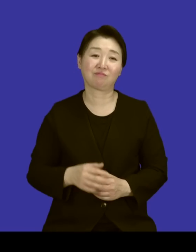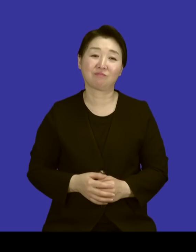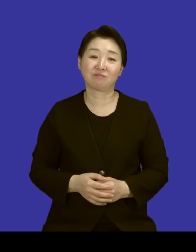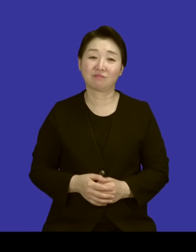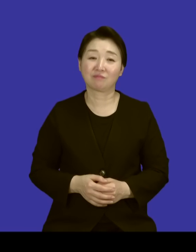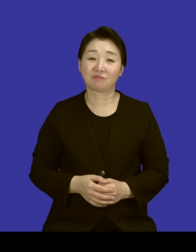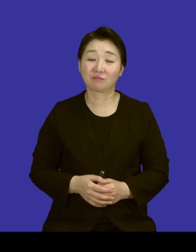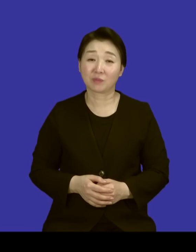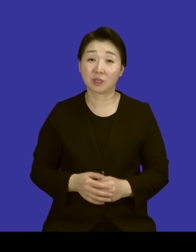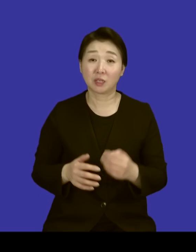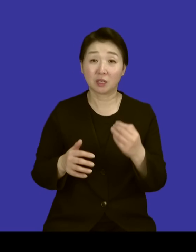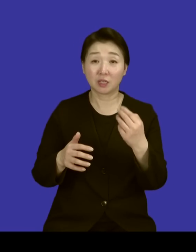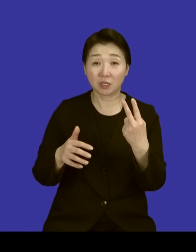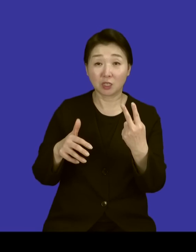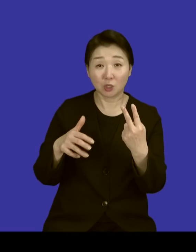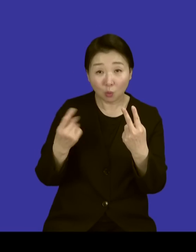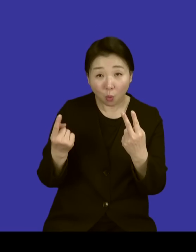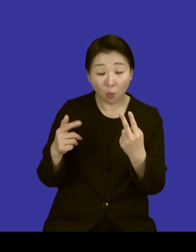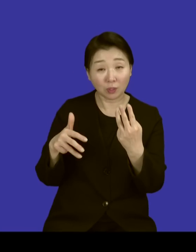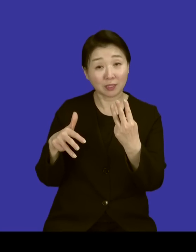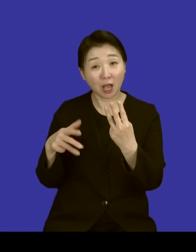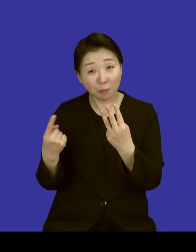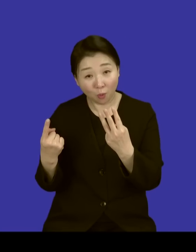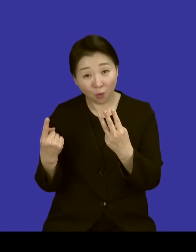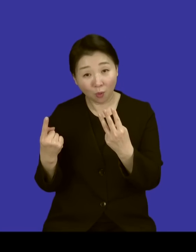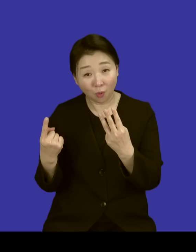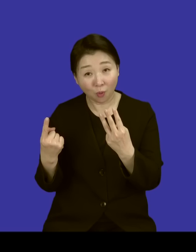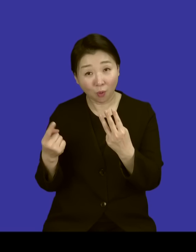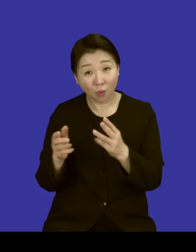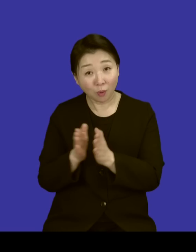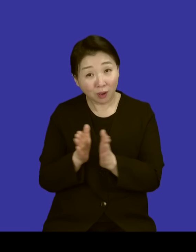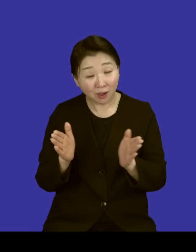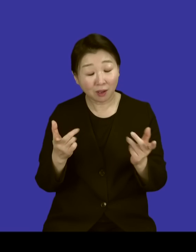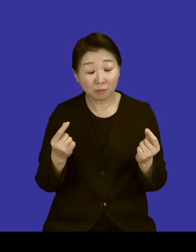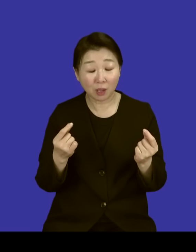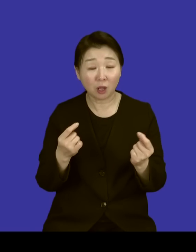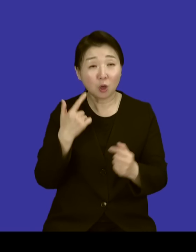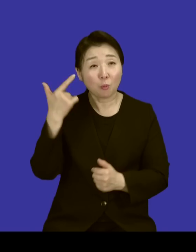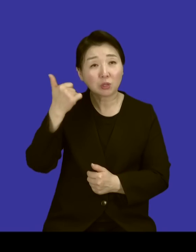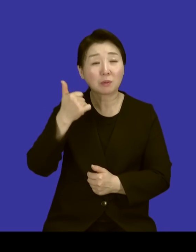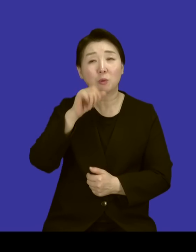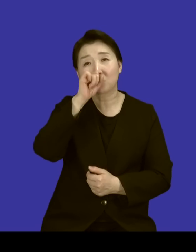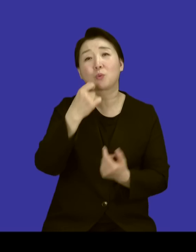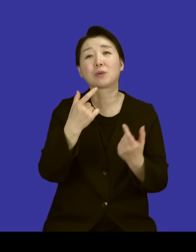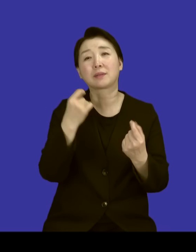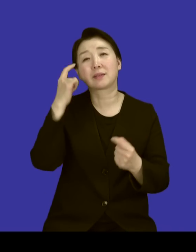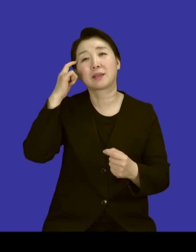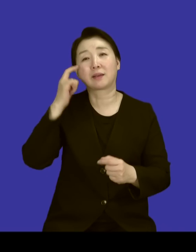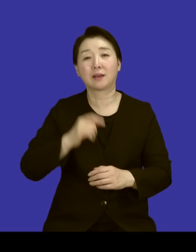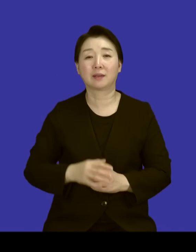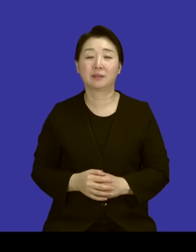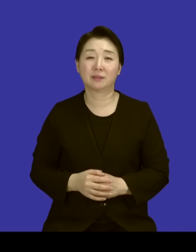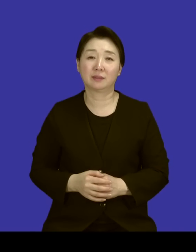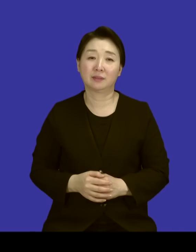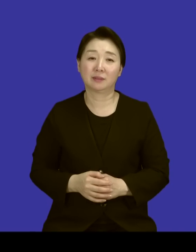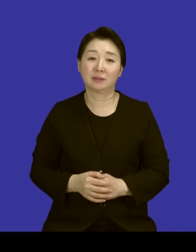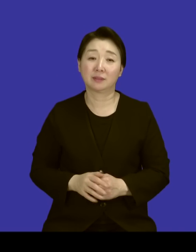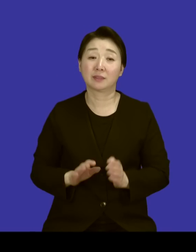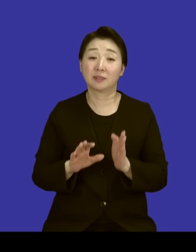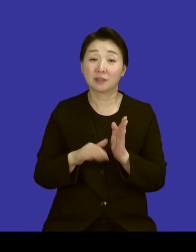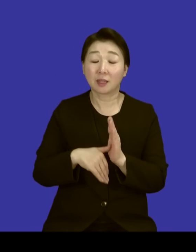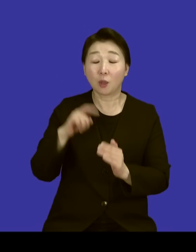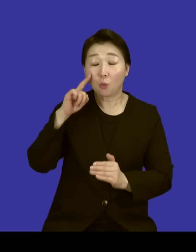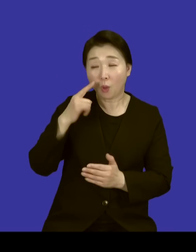2호점, 3호점도 생겼어요? 제가 이제 목사님들이 하시면 참 좋겠다 생각할 즈음에 예. 그리고 저희가 이제 흑자를